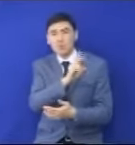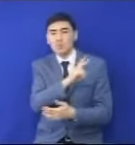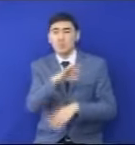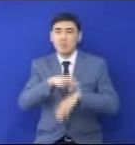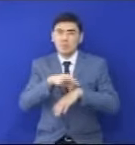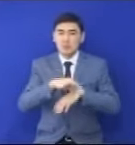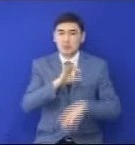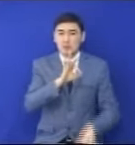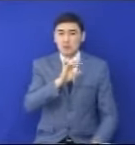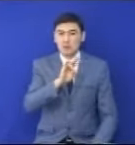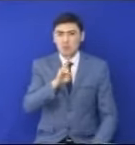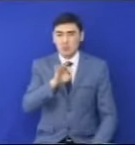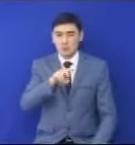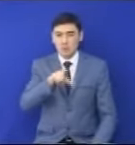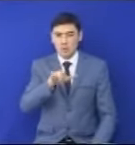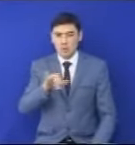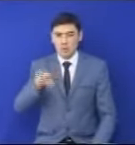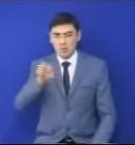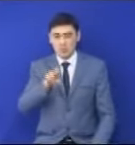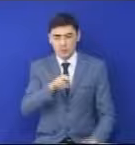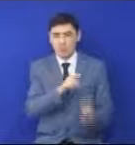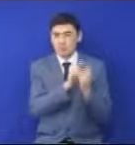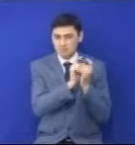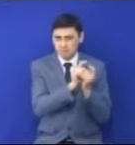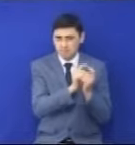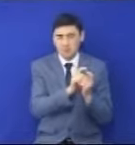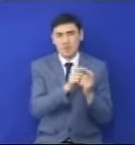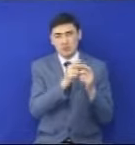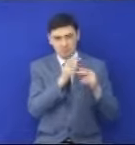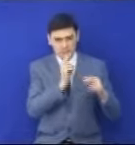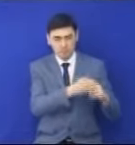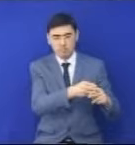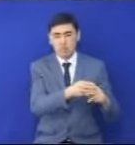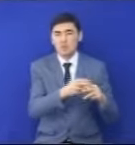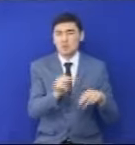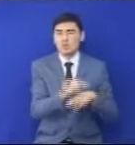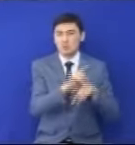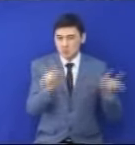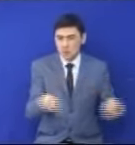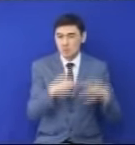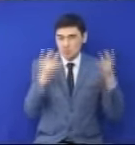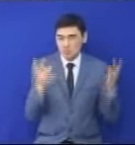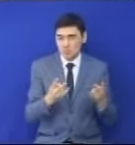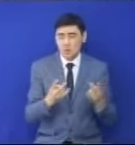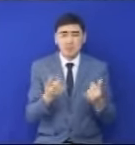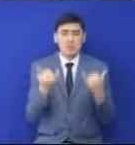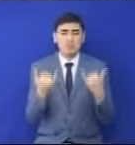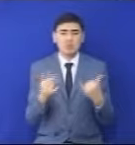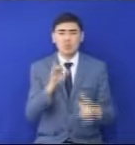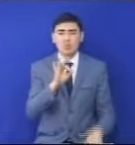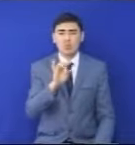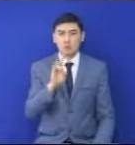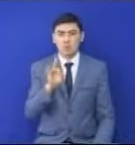қабылдап, ғылыми онкологиялық орталық құру қажеттігін айтты. Бұл уақыт талабы, дейді семейлік ғалымдар. Себебі мұндай заманауи